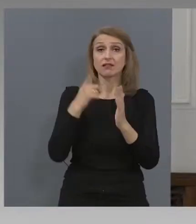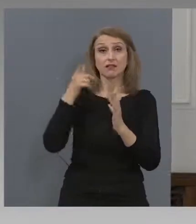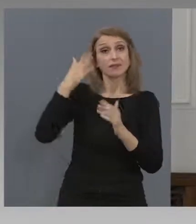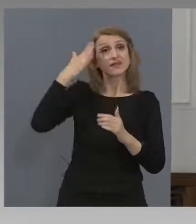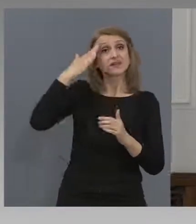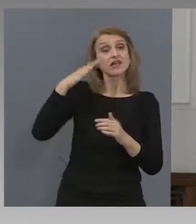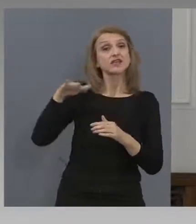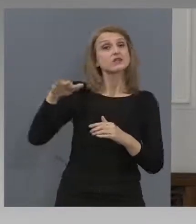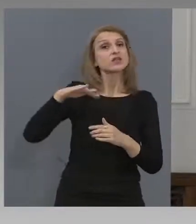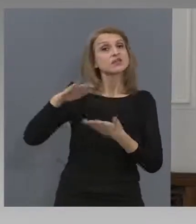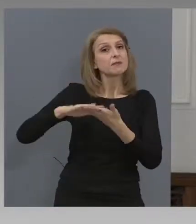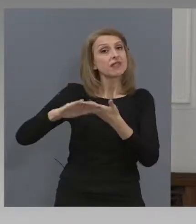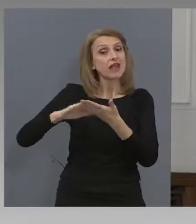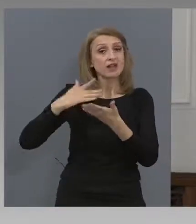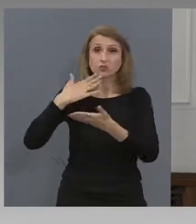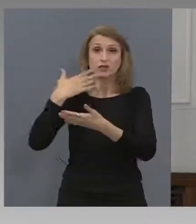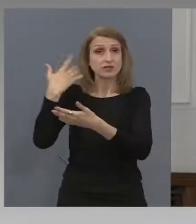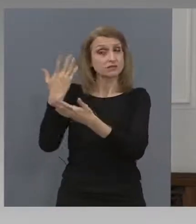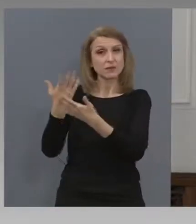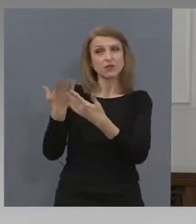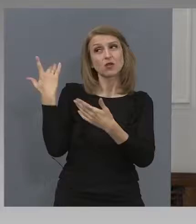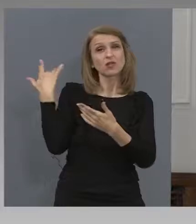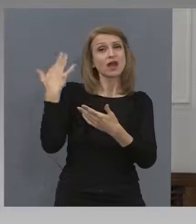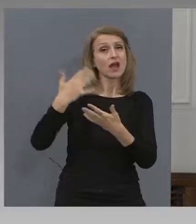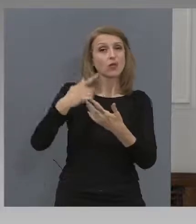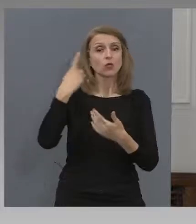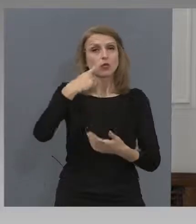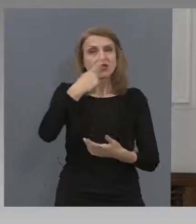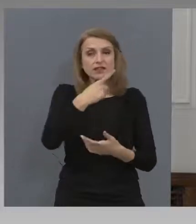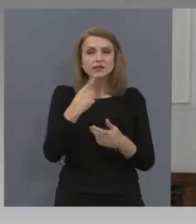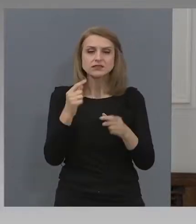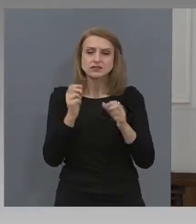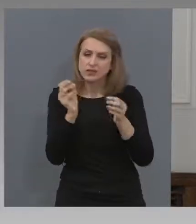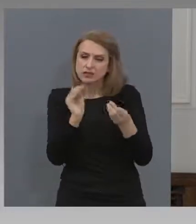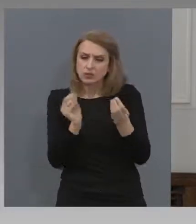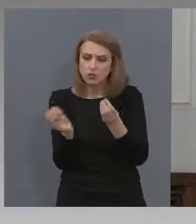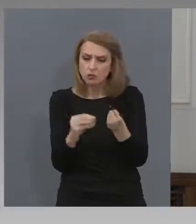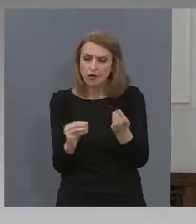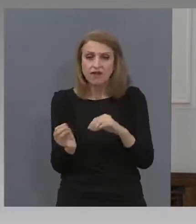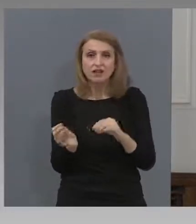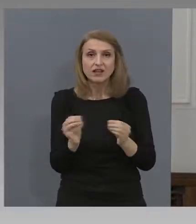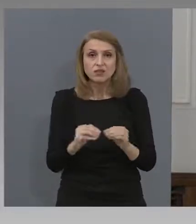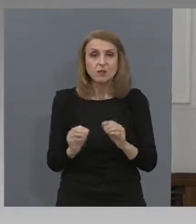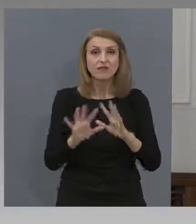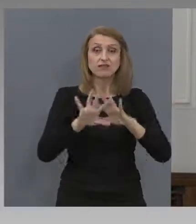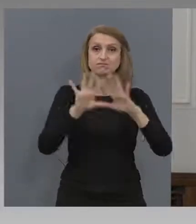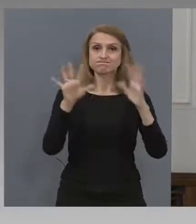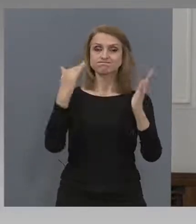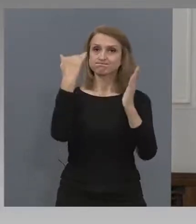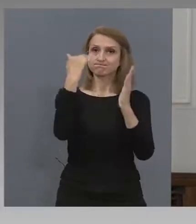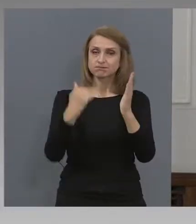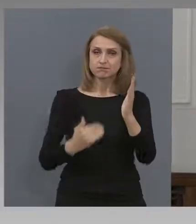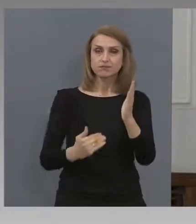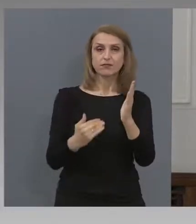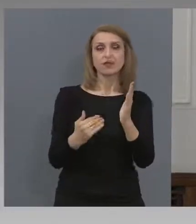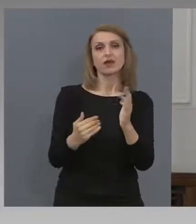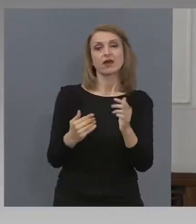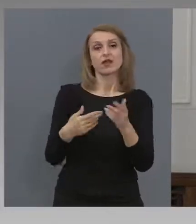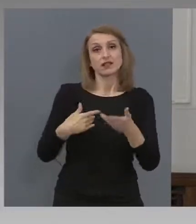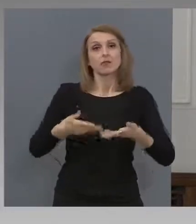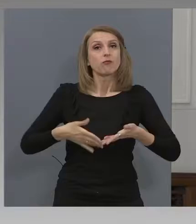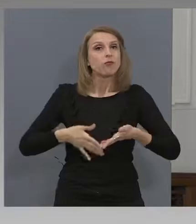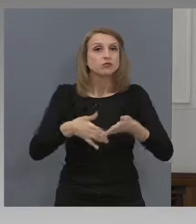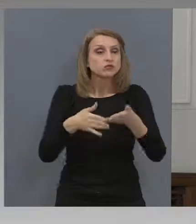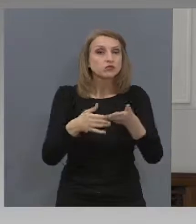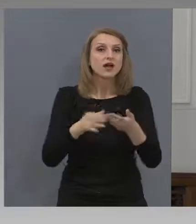ви казах, че сме работили по тях последните дни, за да допълним тази по-широка палитра, с която помощта